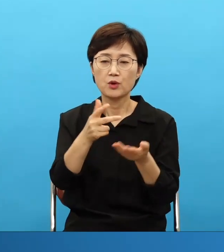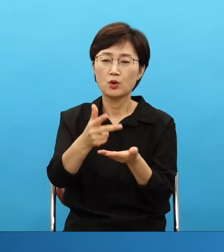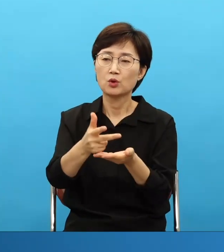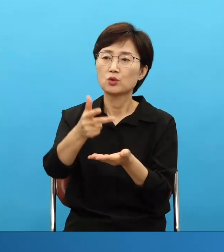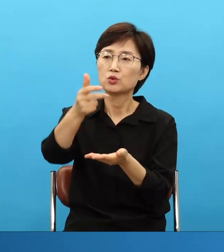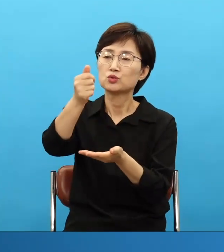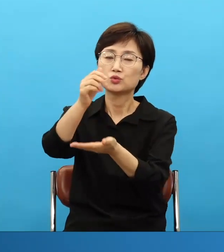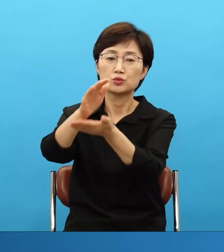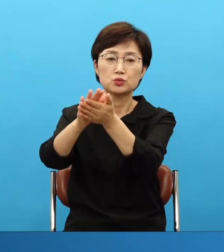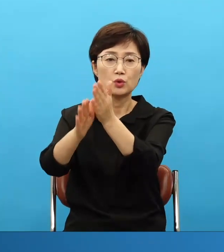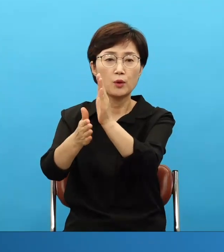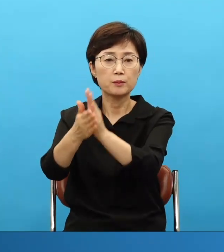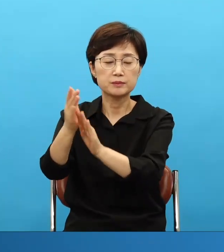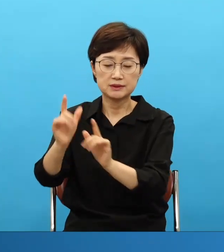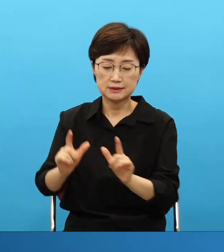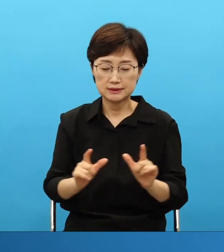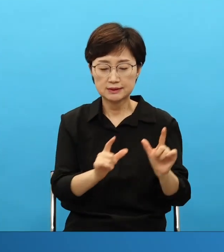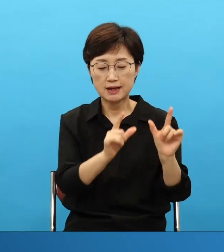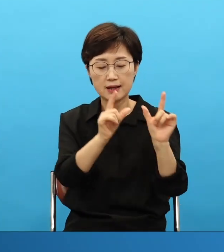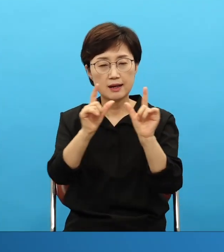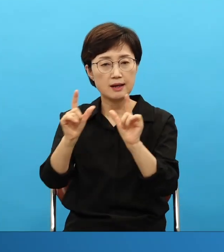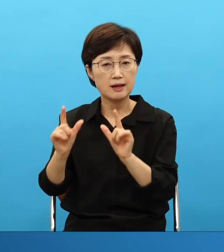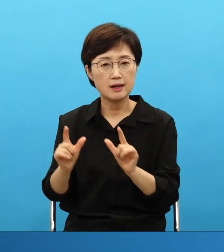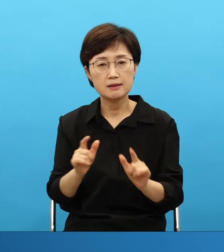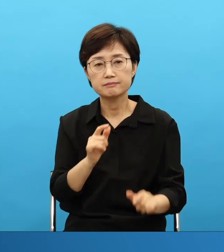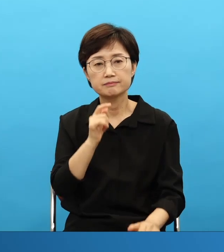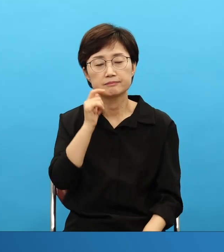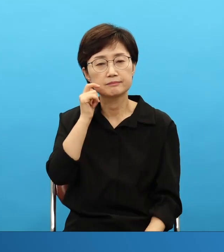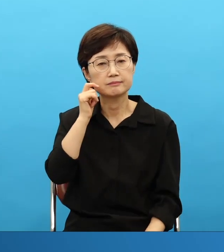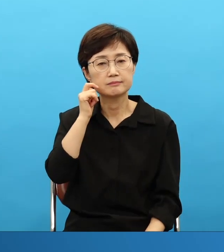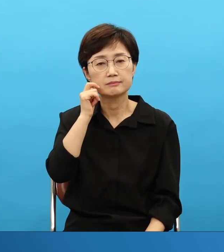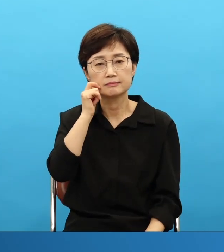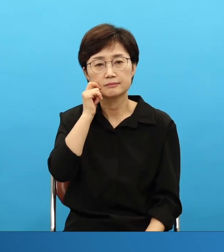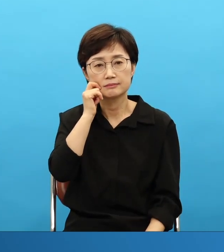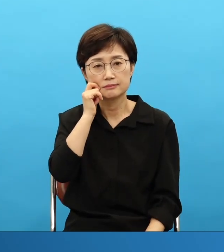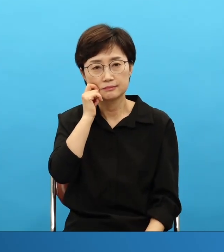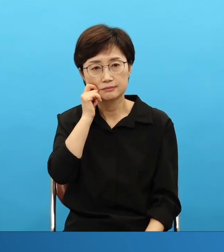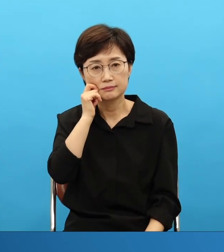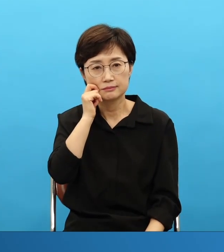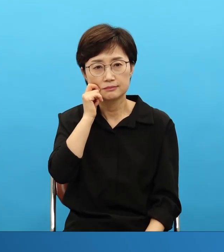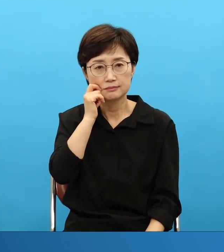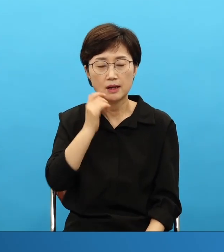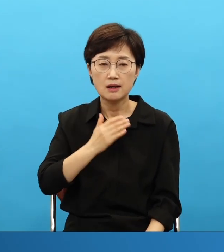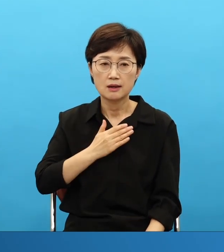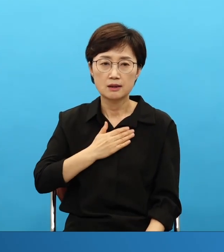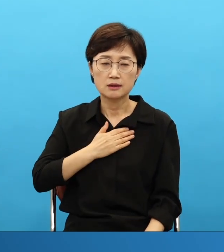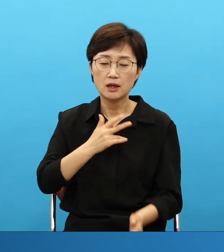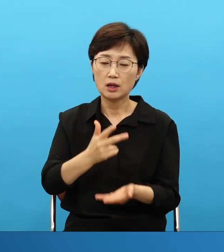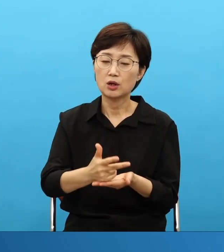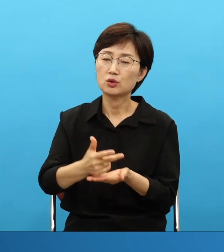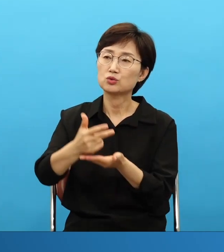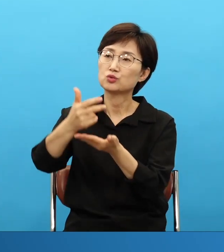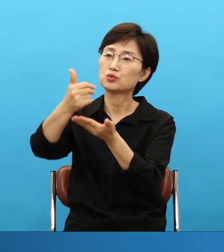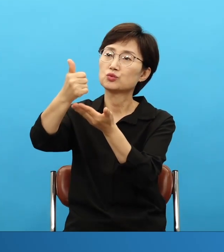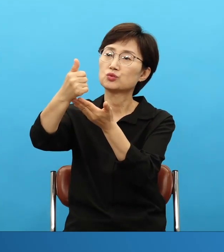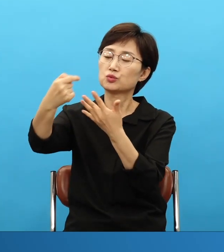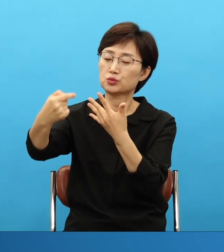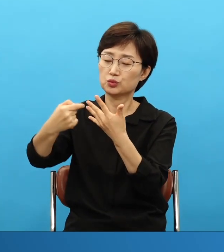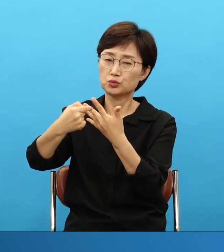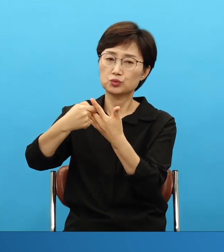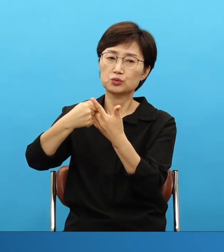얻으리니 주없이 살수 내 때